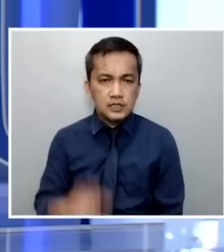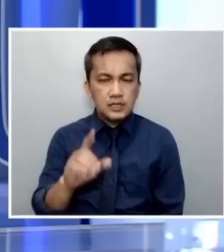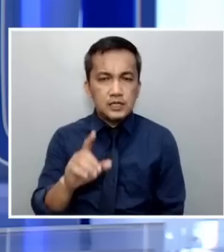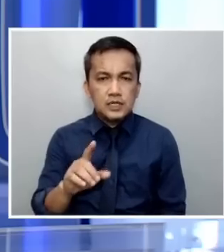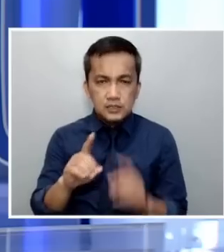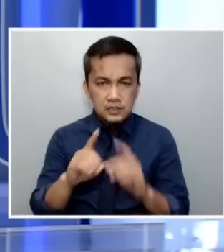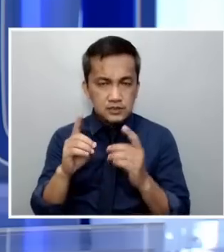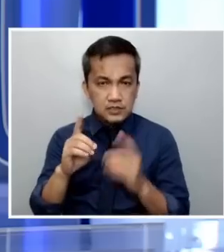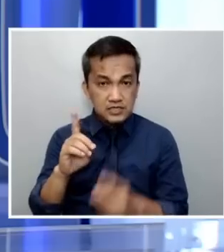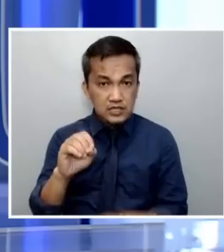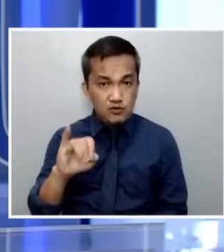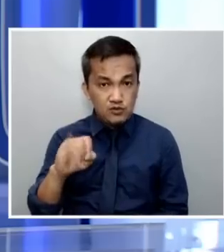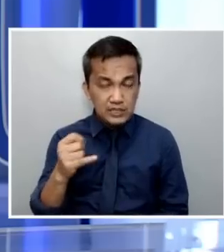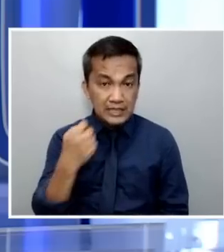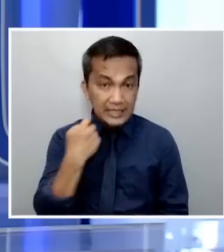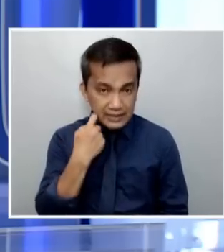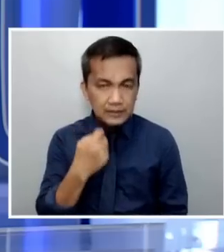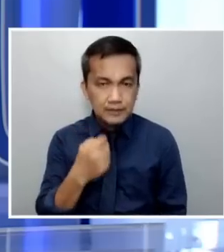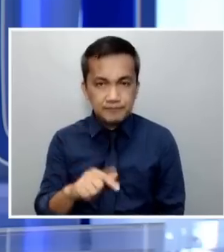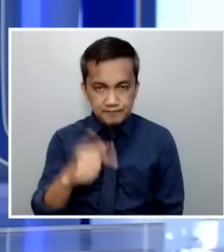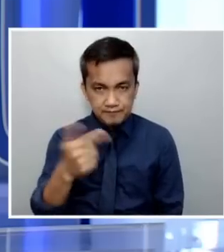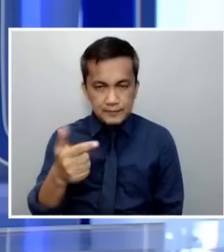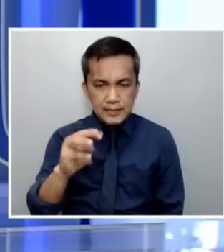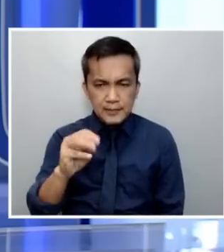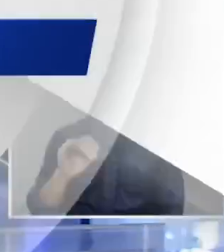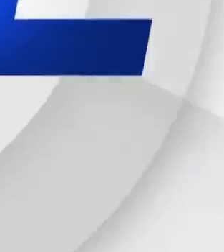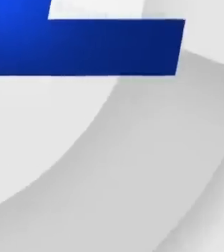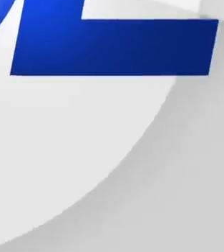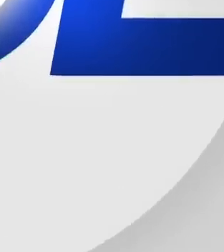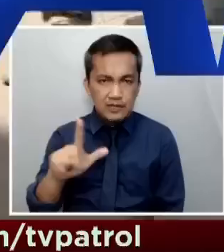kanina. Nagpapatrol, Mike Navalio.